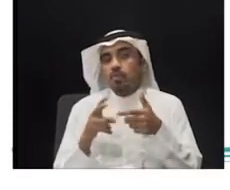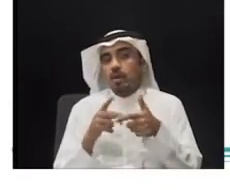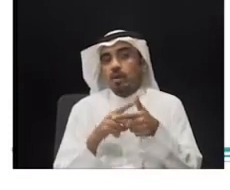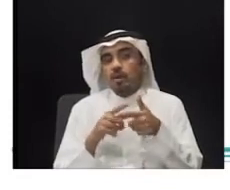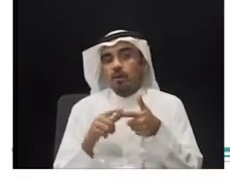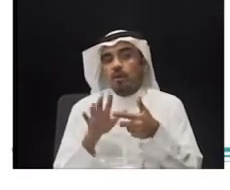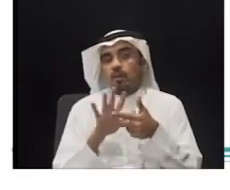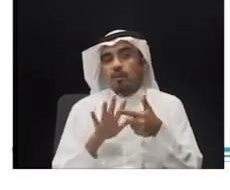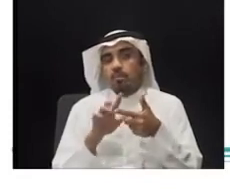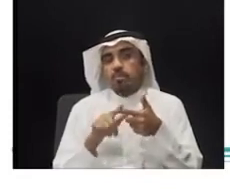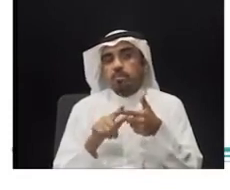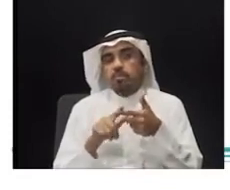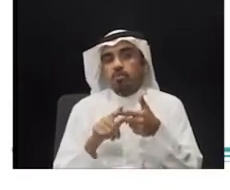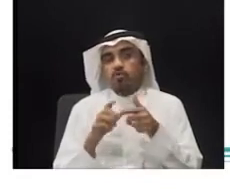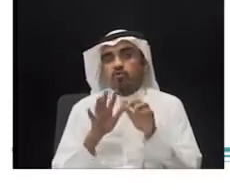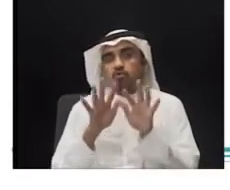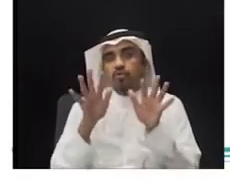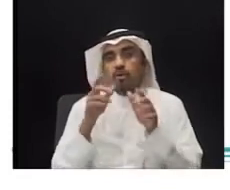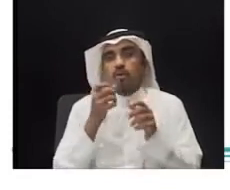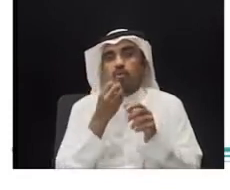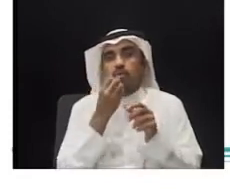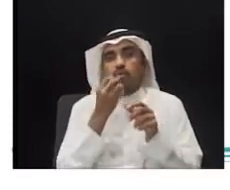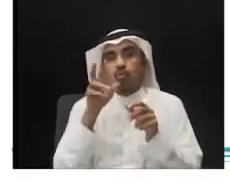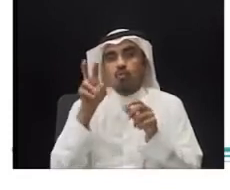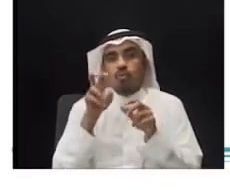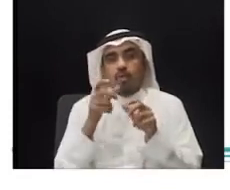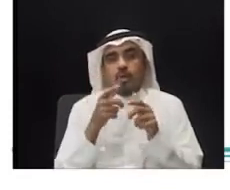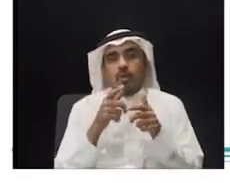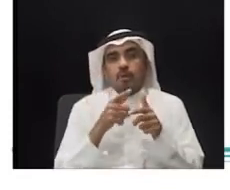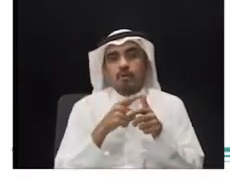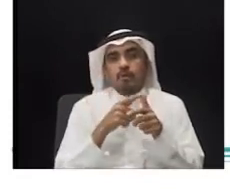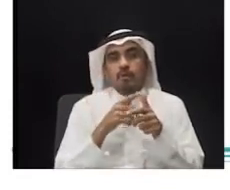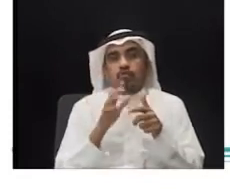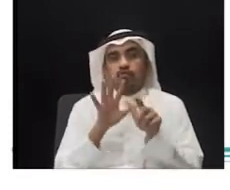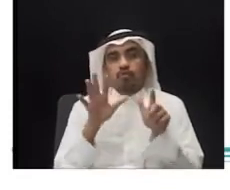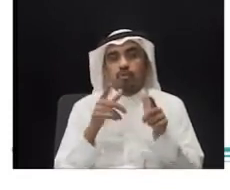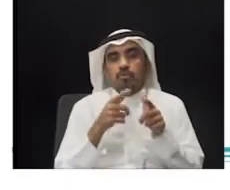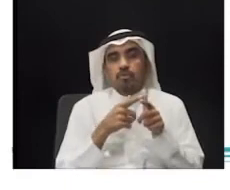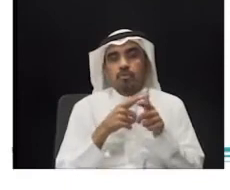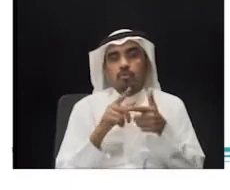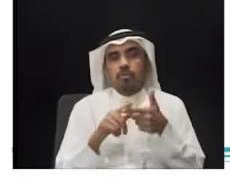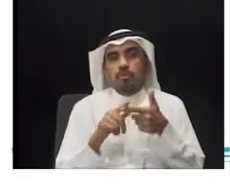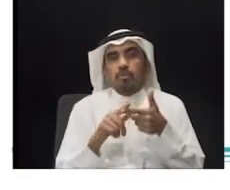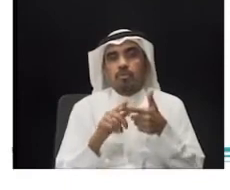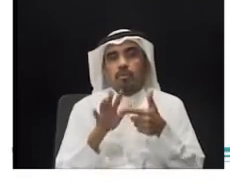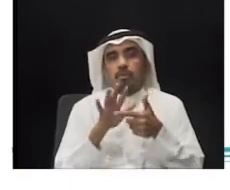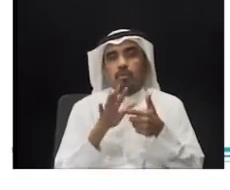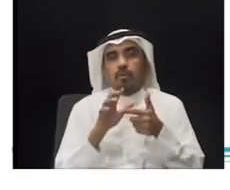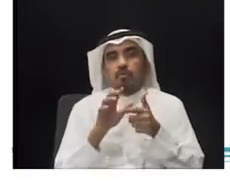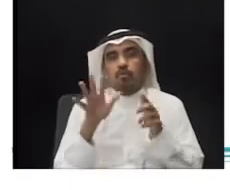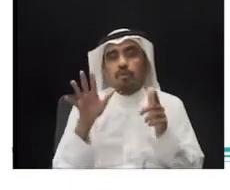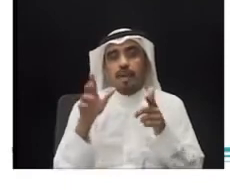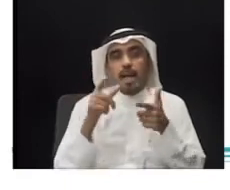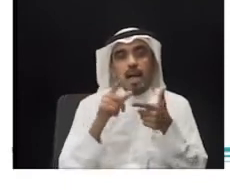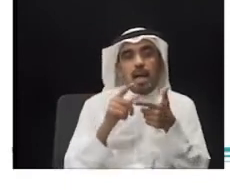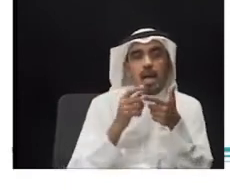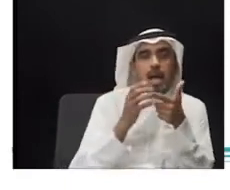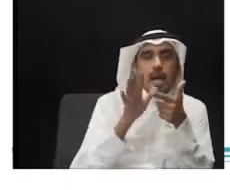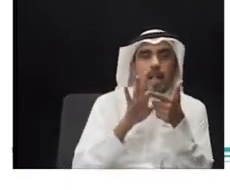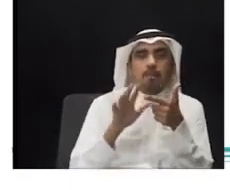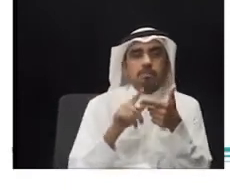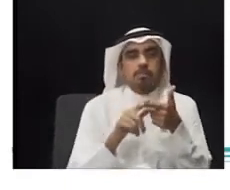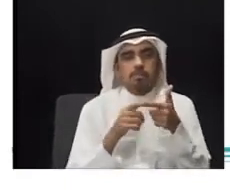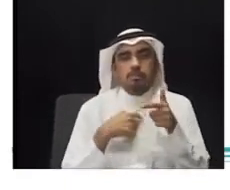ركنين أساسيين هما المبتدأ والخبر، مثل الشجرة مثمرة، الشجرة مبتدأ ومثمرة خبر،